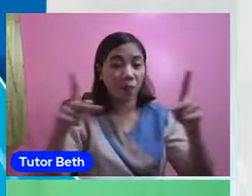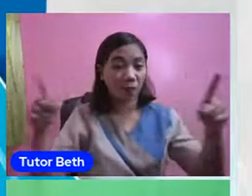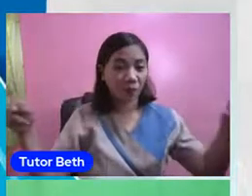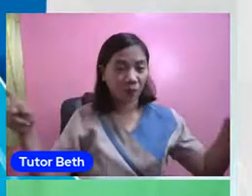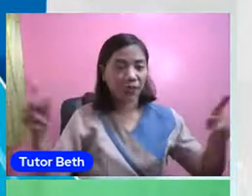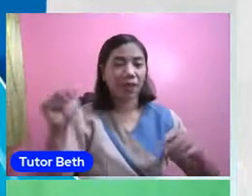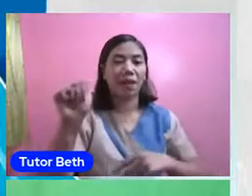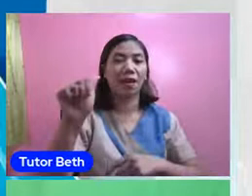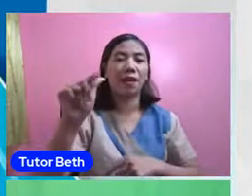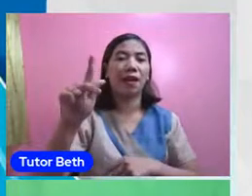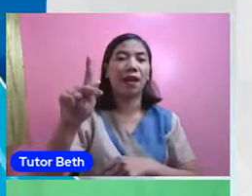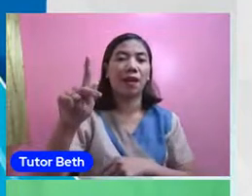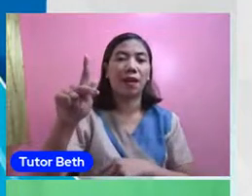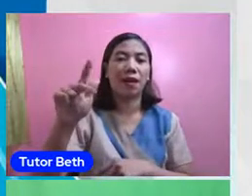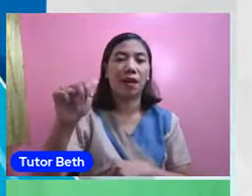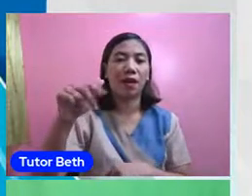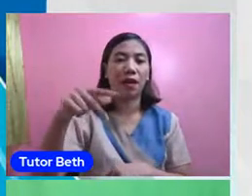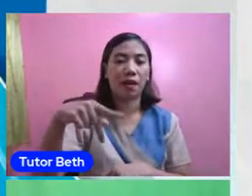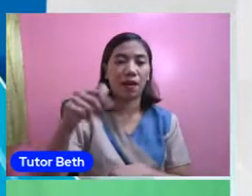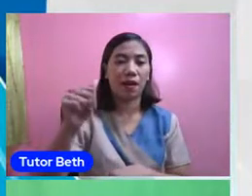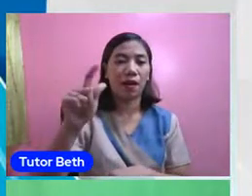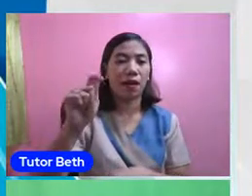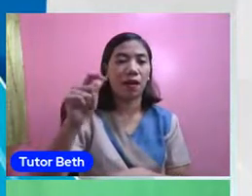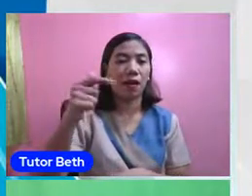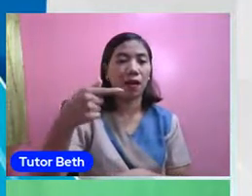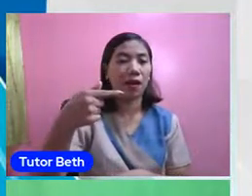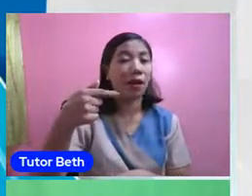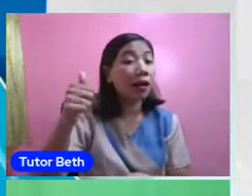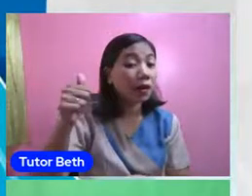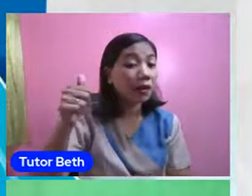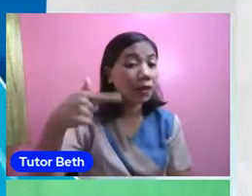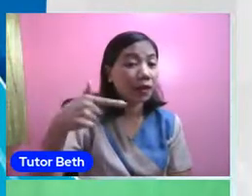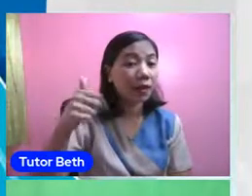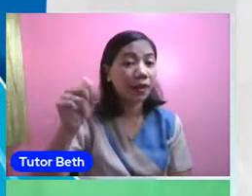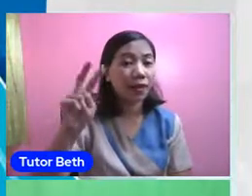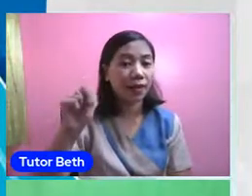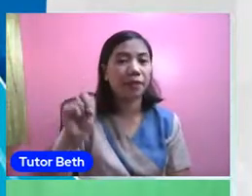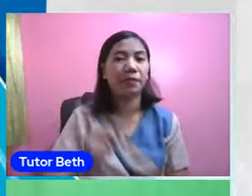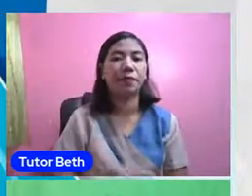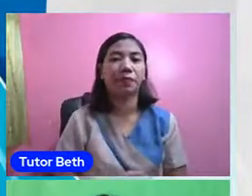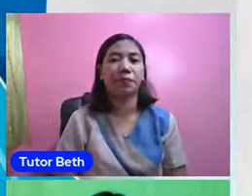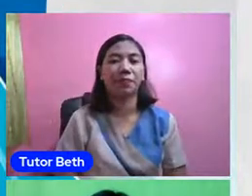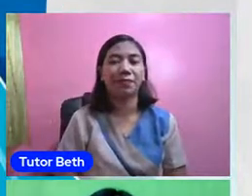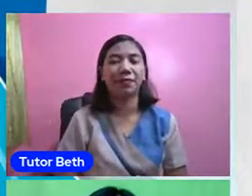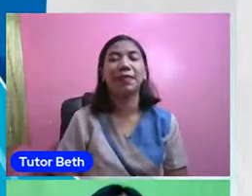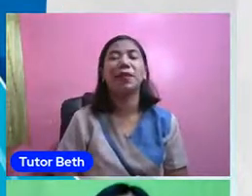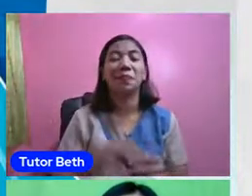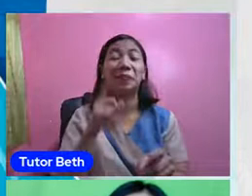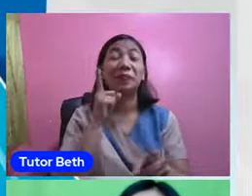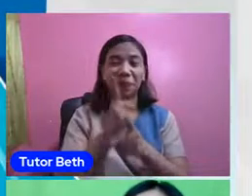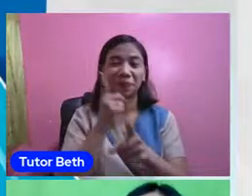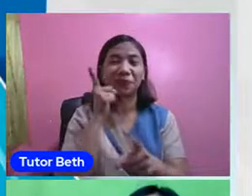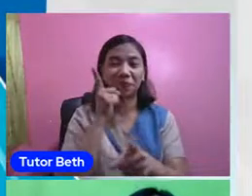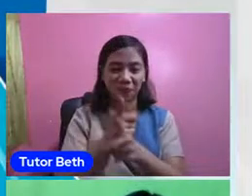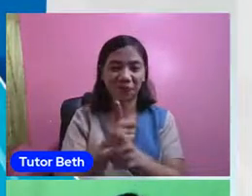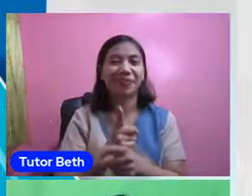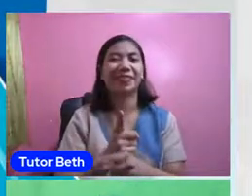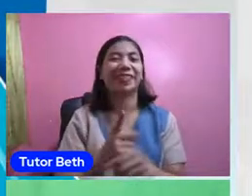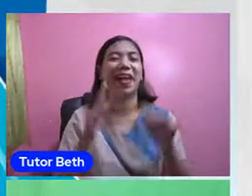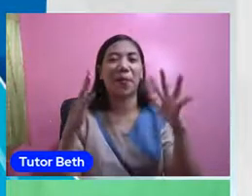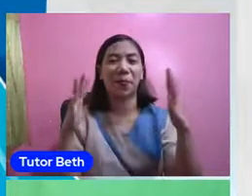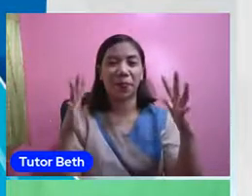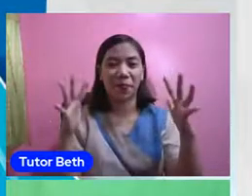So, tingnan natin kung tama ang kasagutan. Okay. Kapatagan. So,